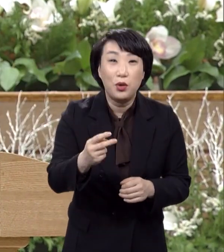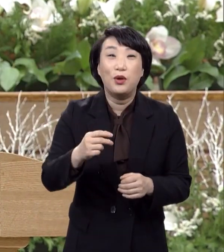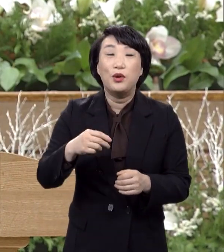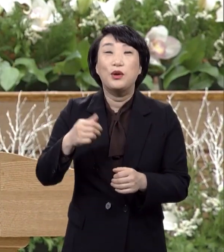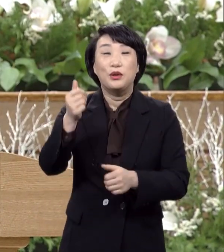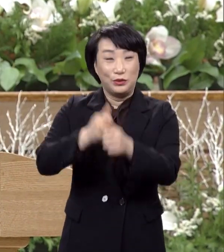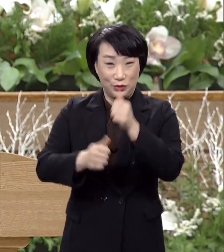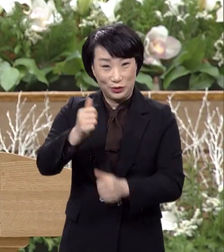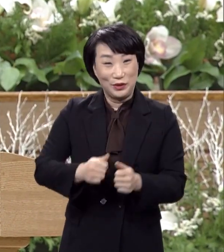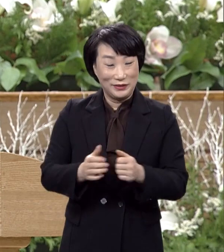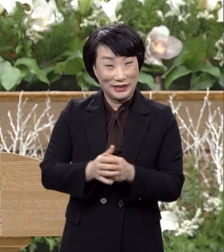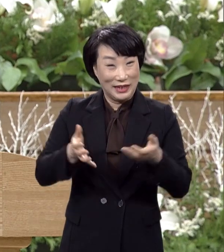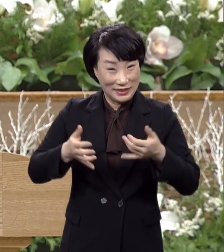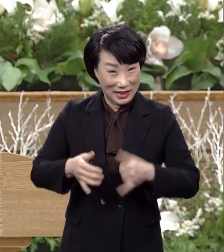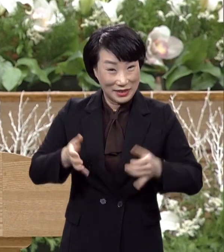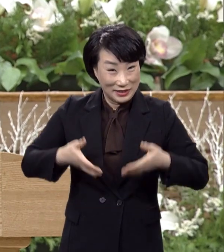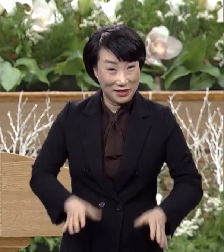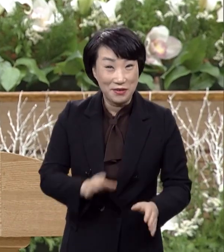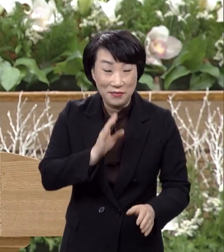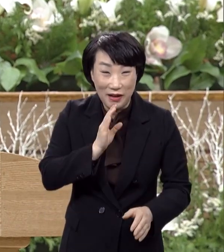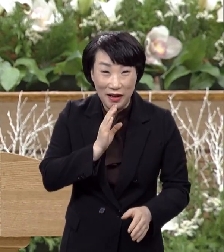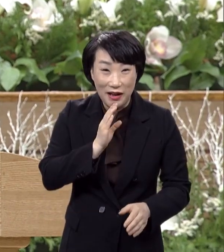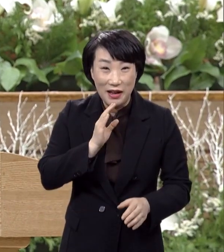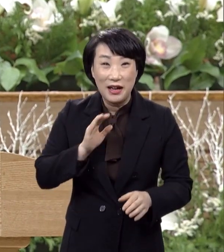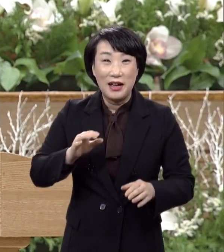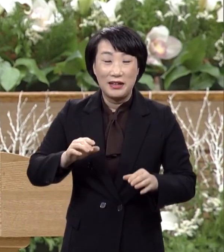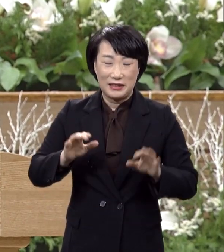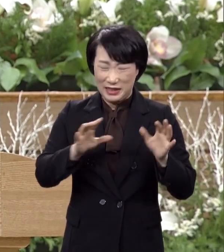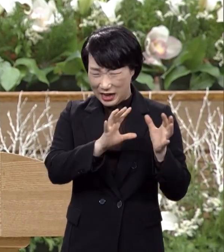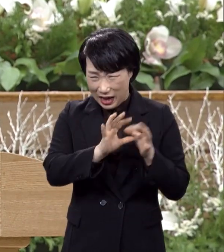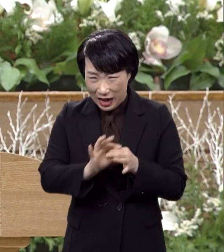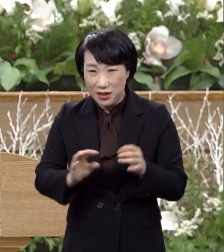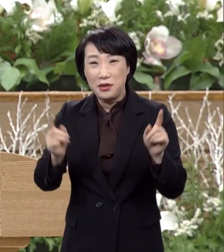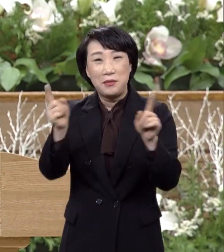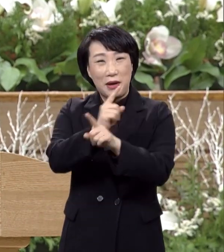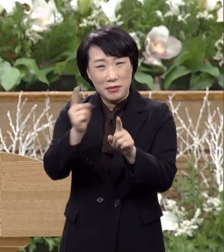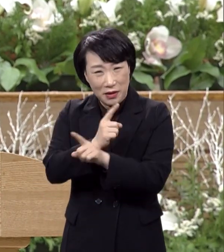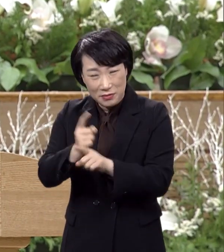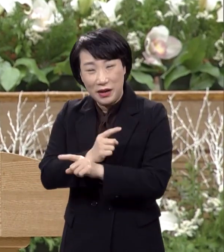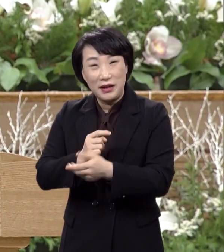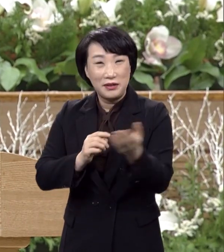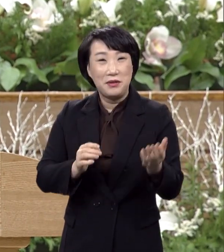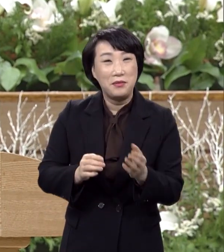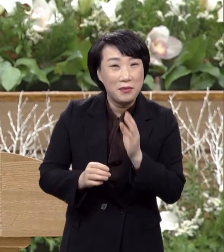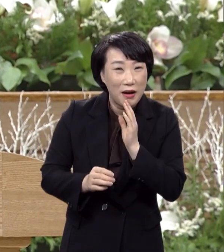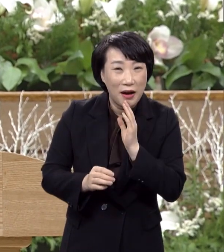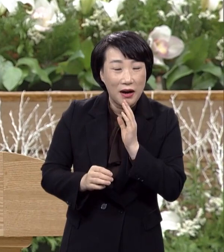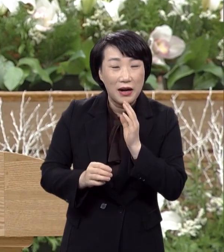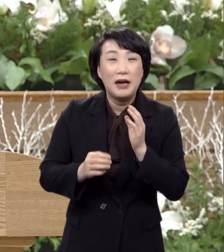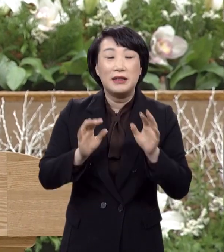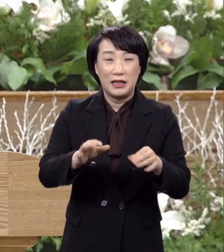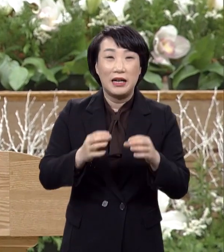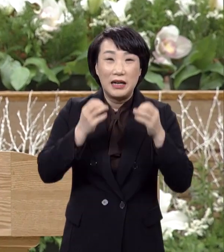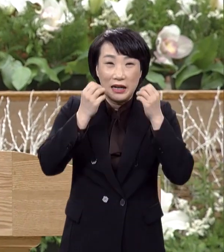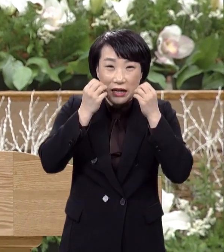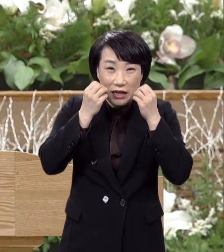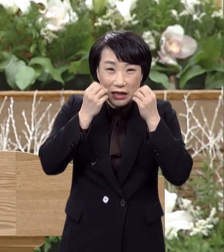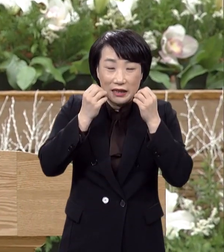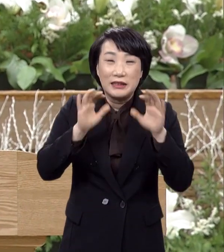후손이 옵니다. 매년 오가는 세월의 교차점을 새해라고